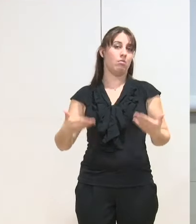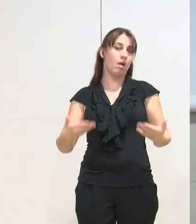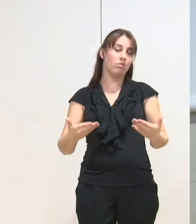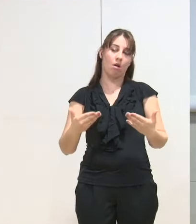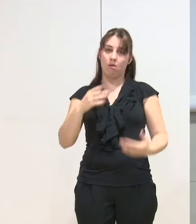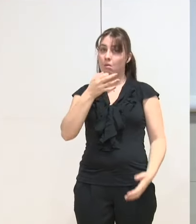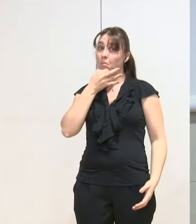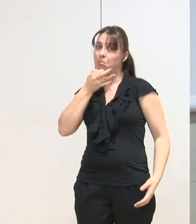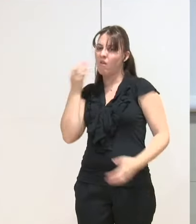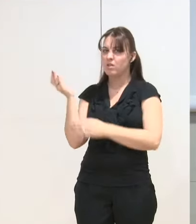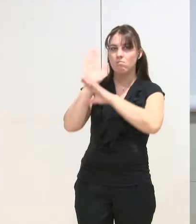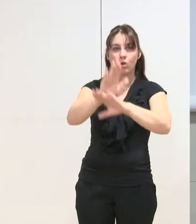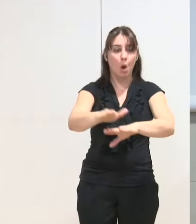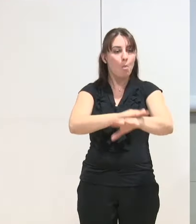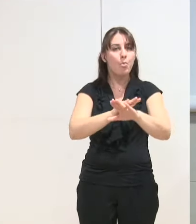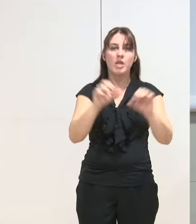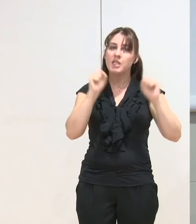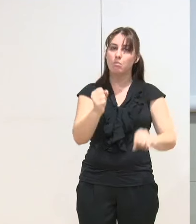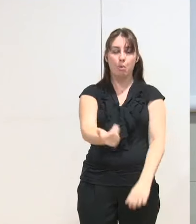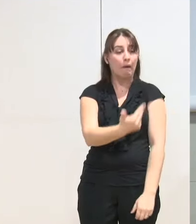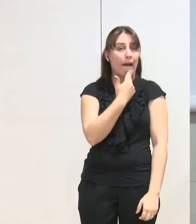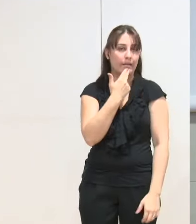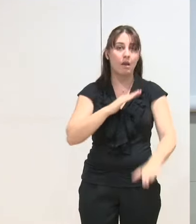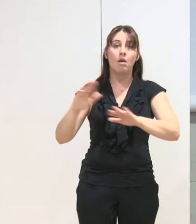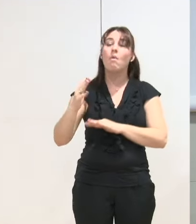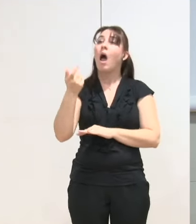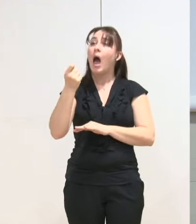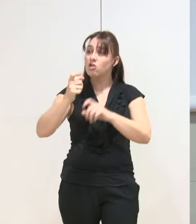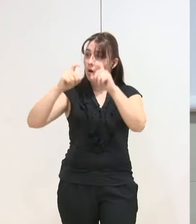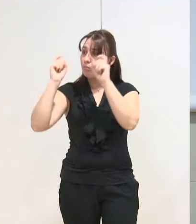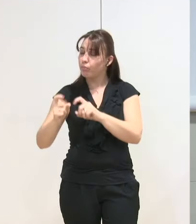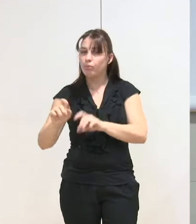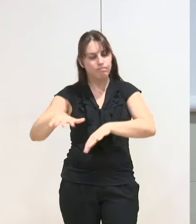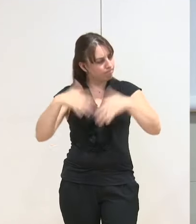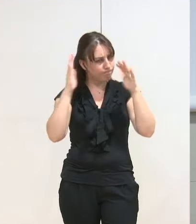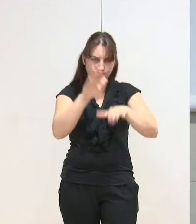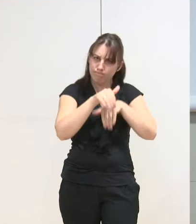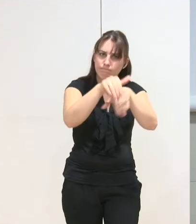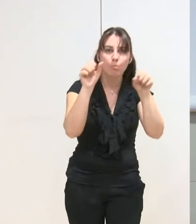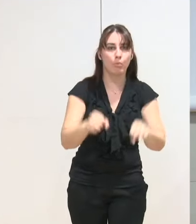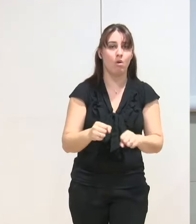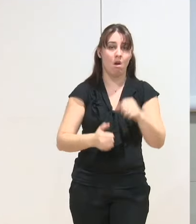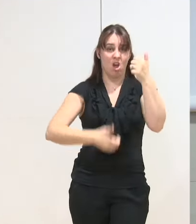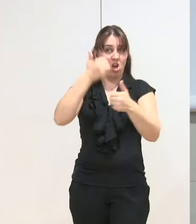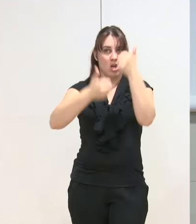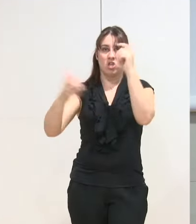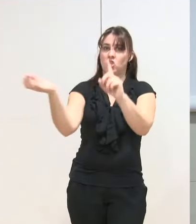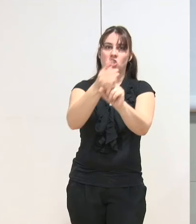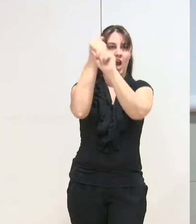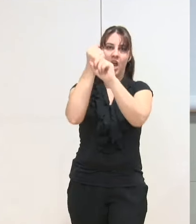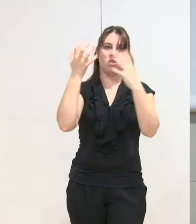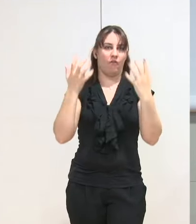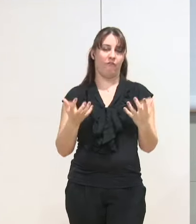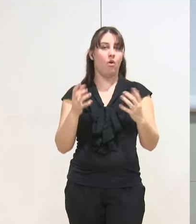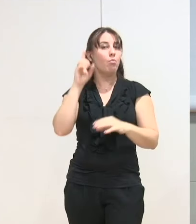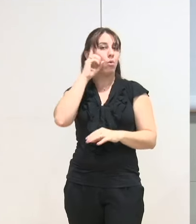qu'il est possible de faire de bonnes politiques avec moins de moyens financiers il s'agit d'un challenge à partir du moment où